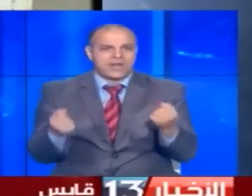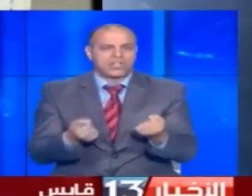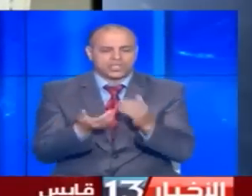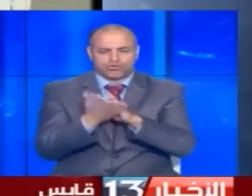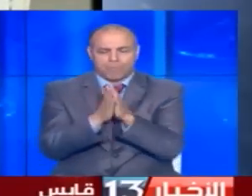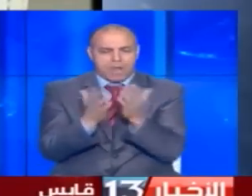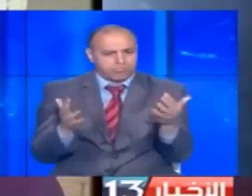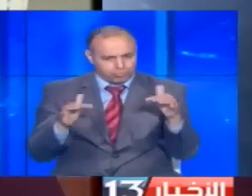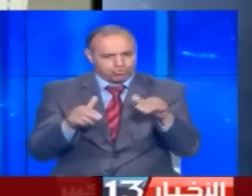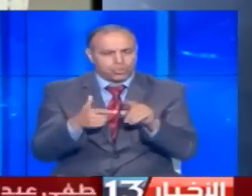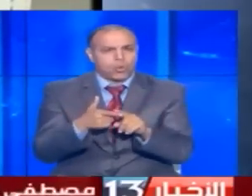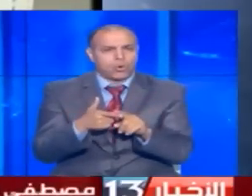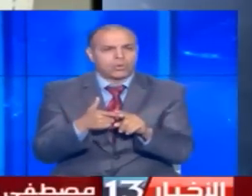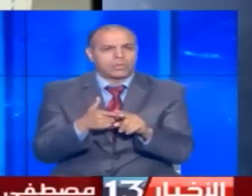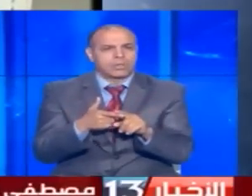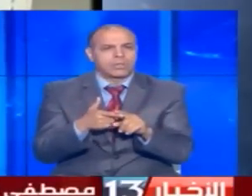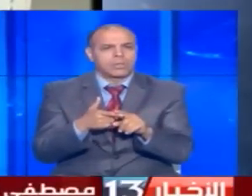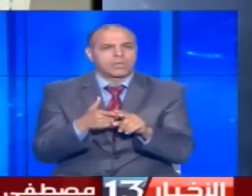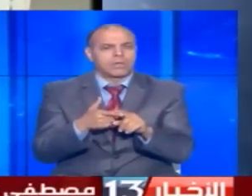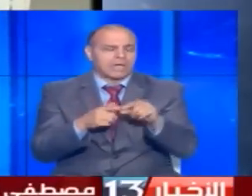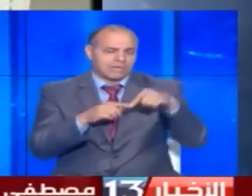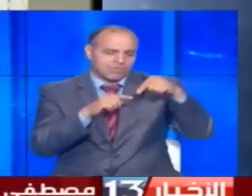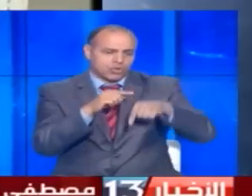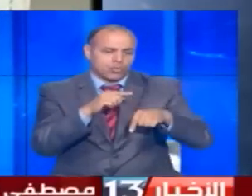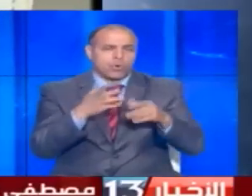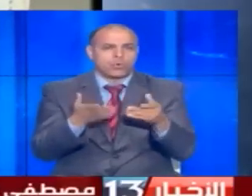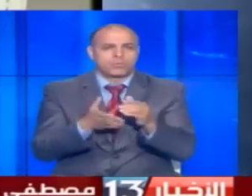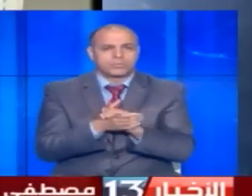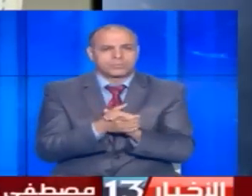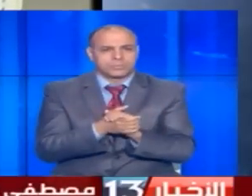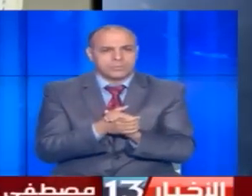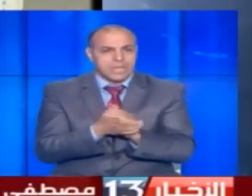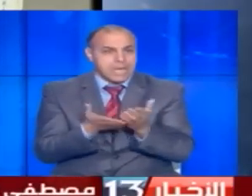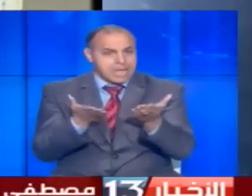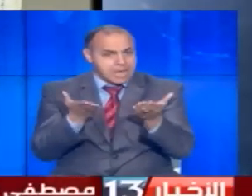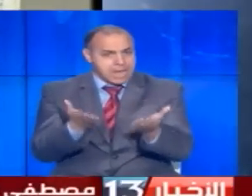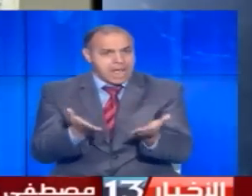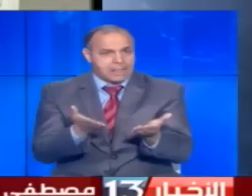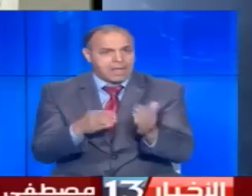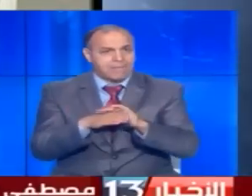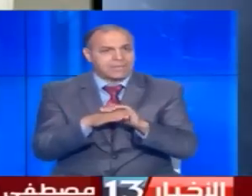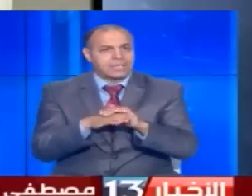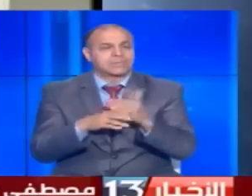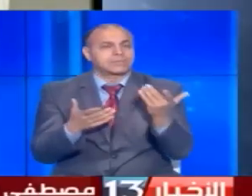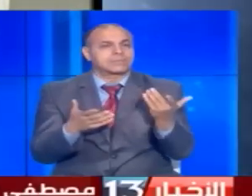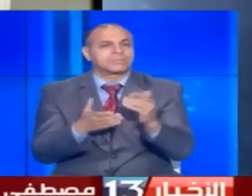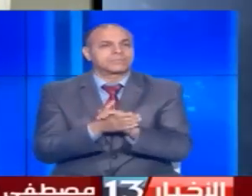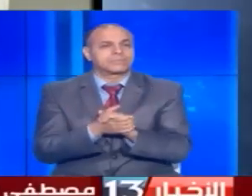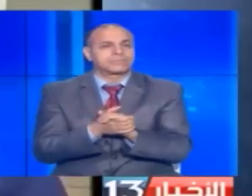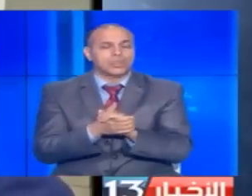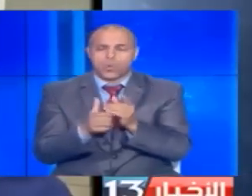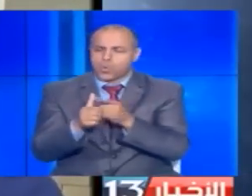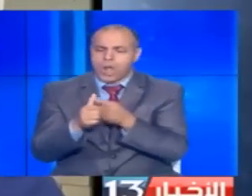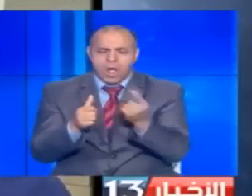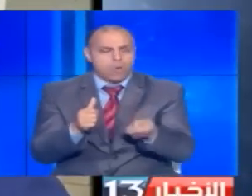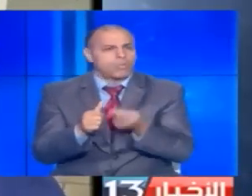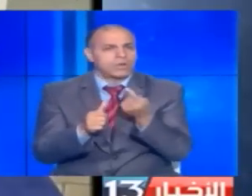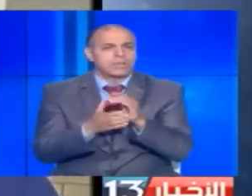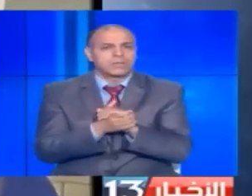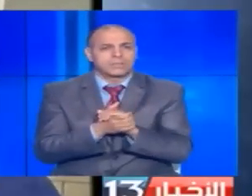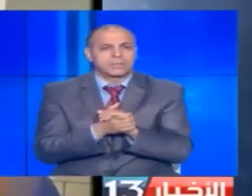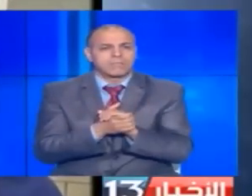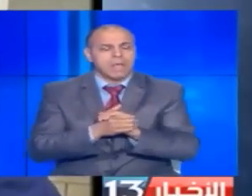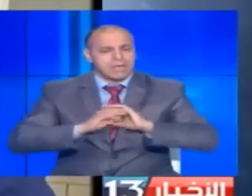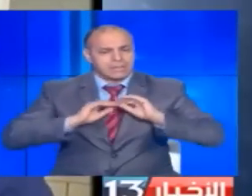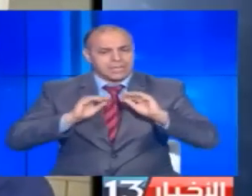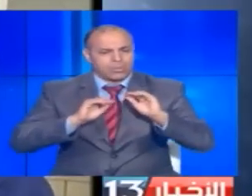المجتمع المدني من كافة ولايات الجنوب، هذه في إطار حلقات ليست هي الأولى بل في